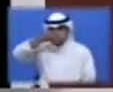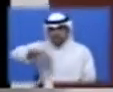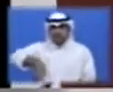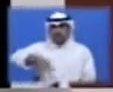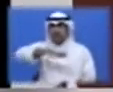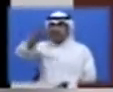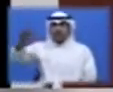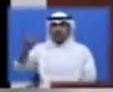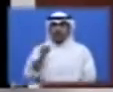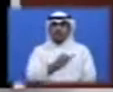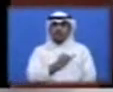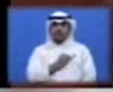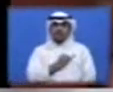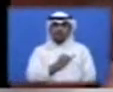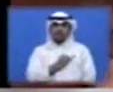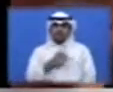مدنيون.